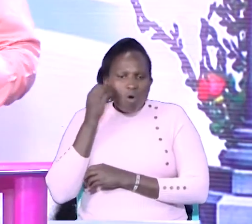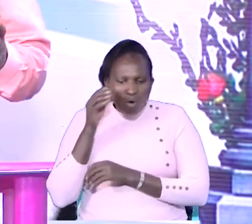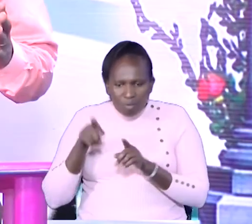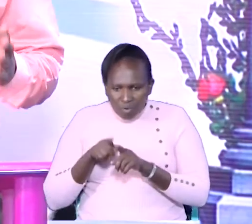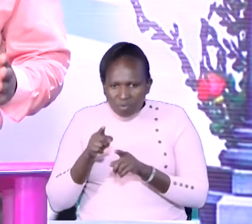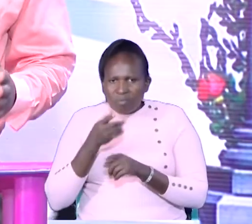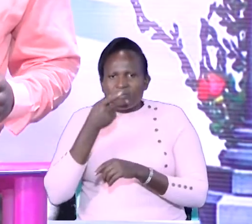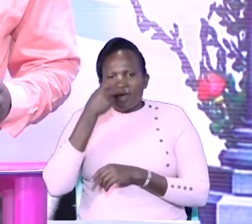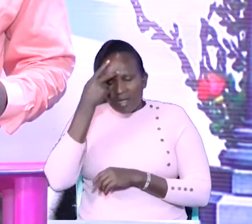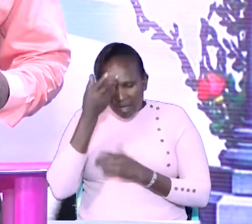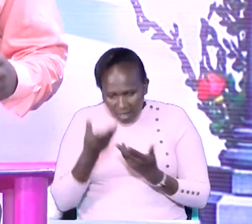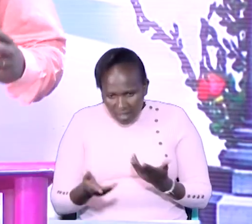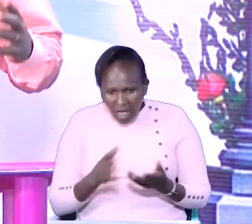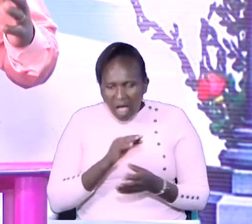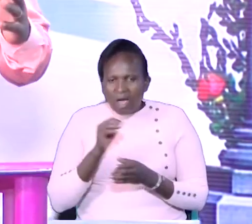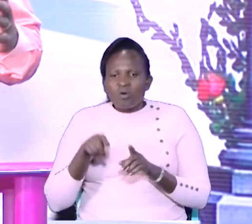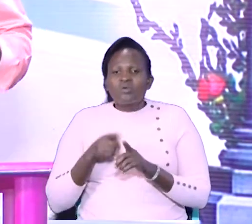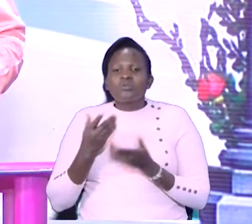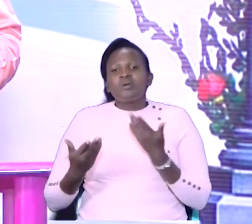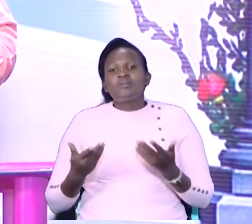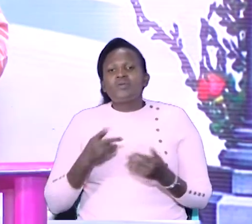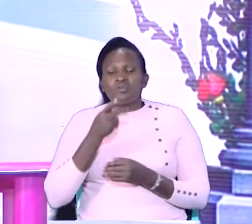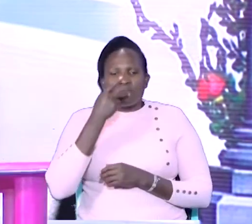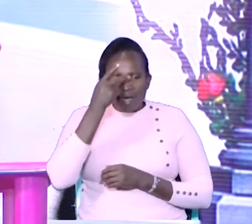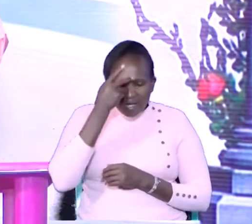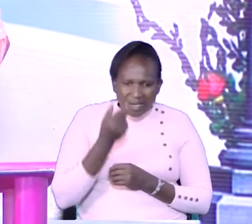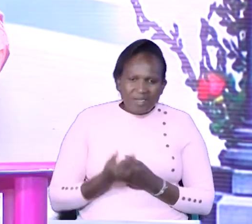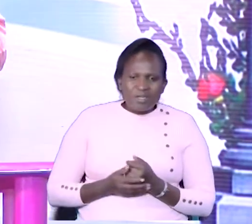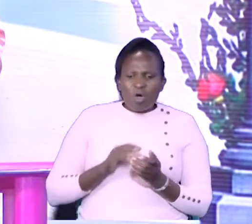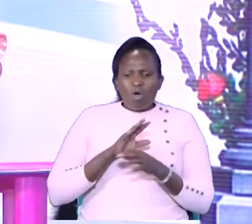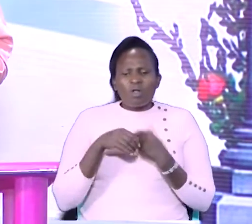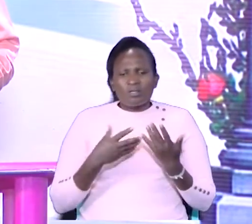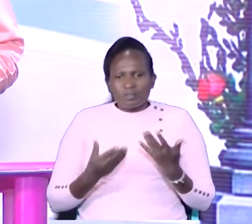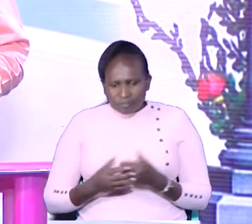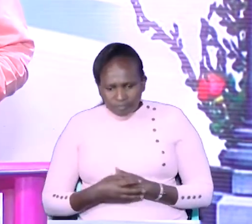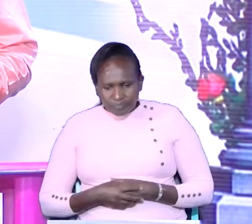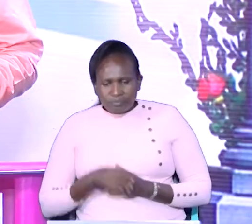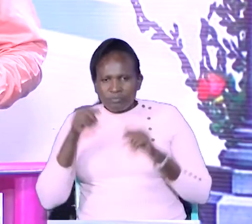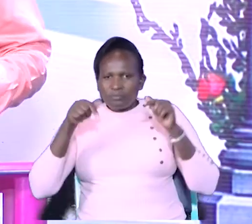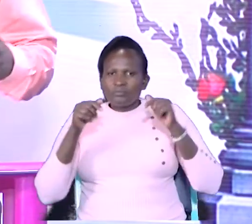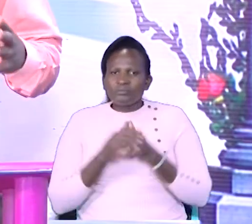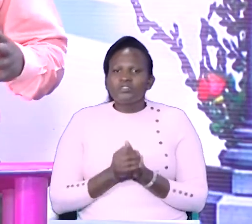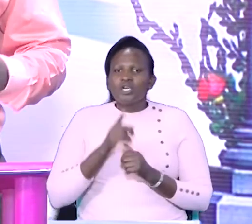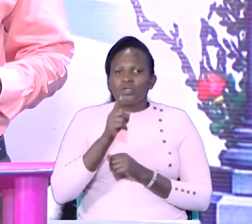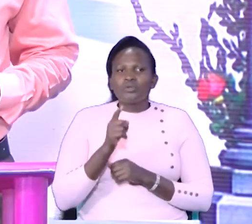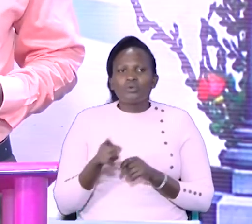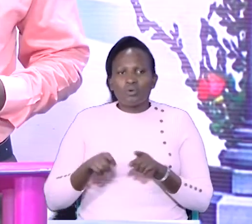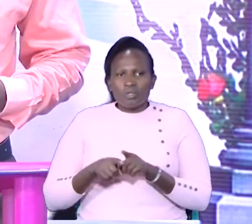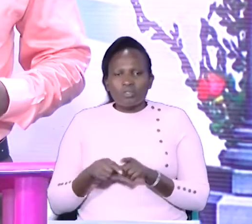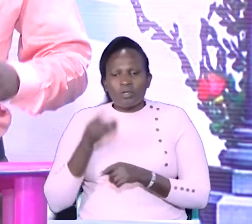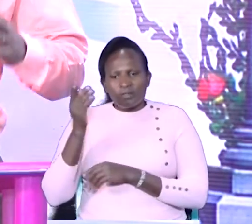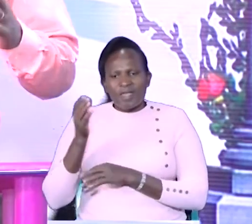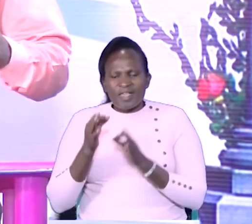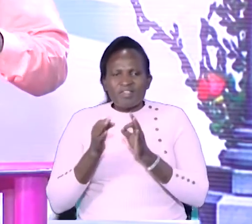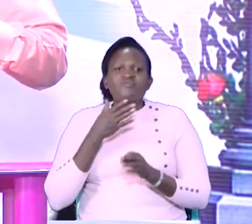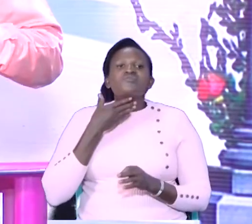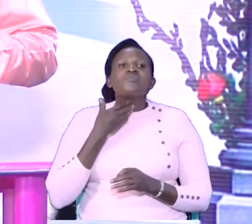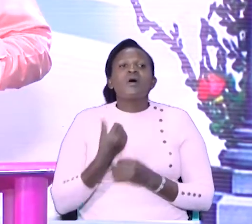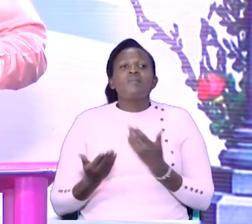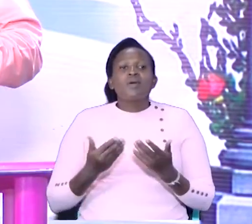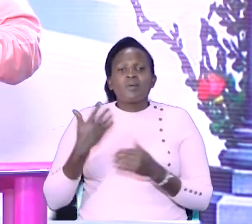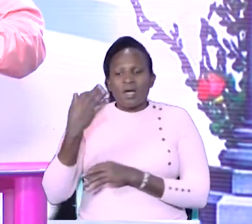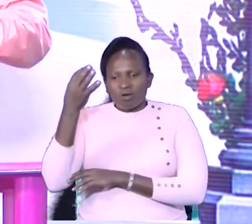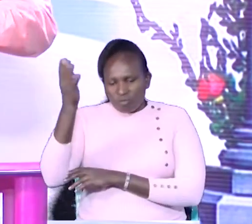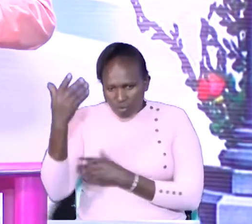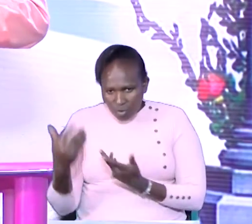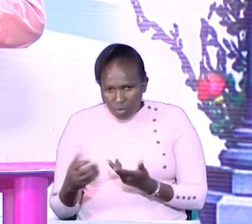kama yeye ni mzazi, na ama kama yeye ni mzazi guardian, yeyote ambaye anatutazama siku ya leo, na wewe mtoto ukiwa pale, kama ungetamani mkono wa